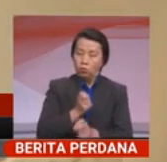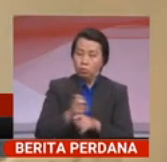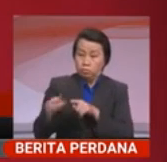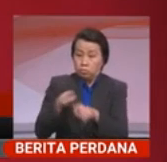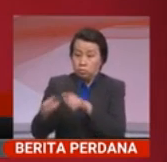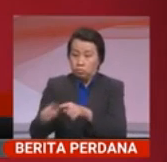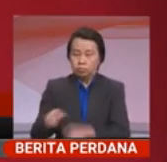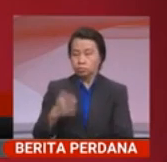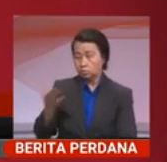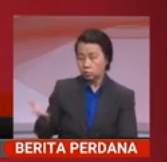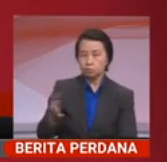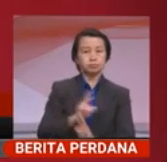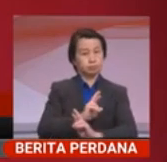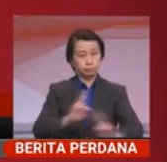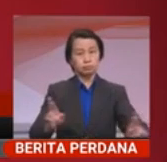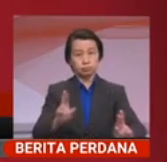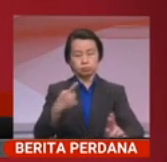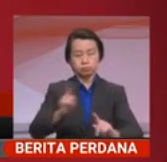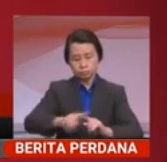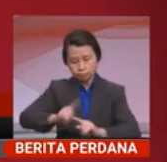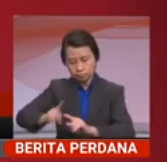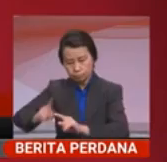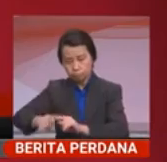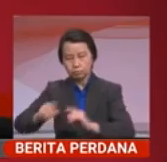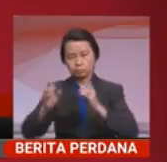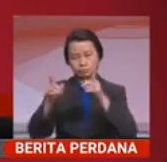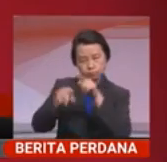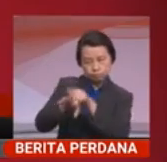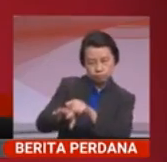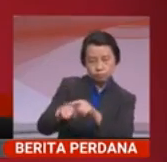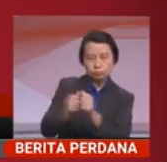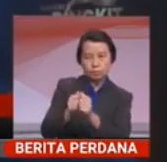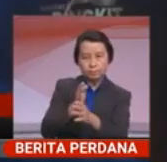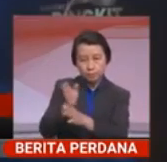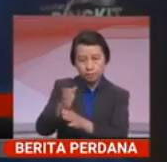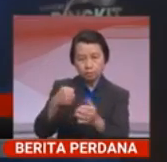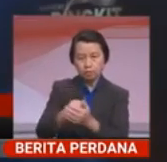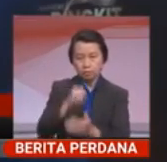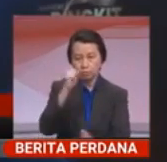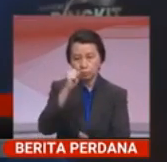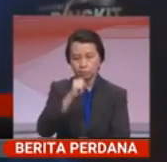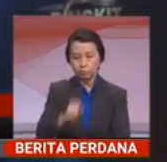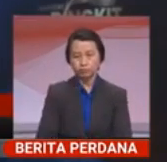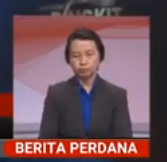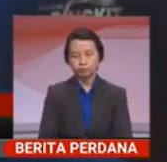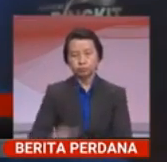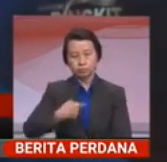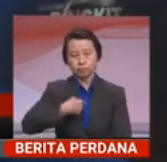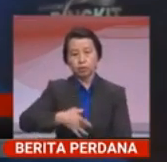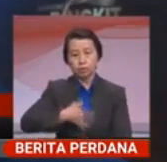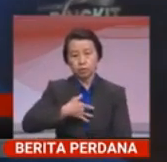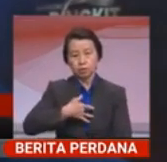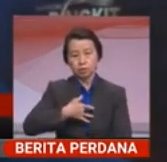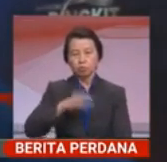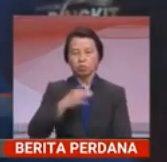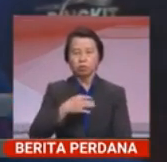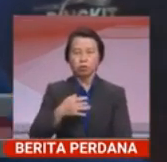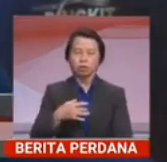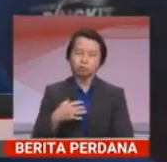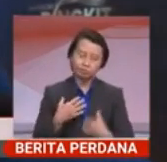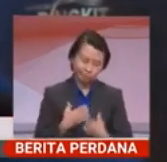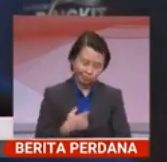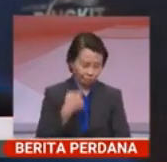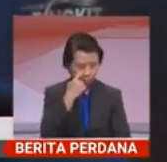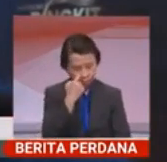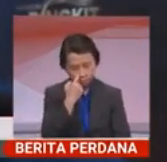sengit, Daniel bersedia untuk mempelbagaikan cabang ataupun bidang dalam bakatnya. Adalah Daniel rasa macam, bukan nak kata kecil hati, tapi Daniel